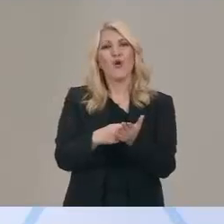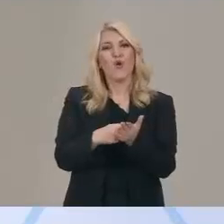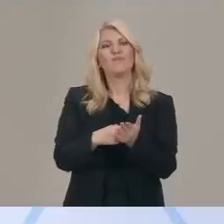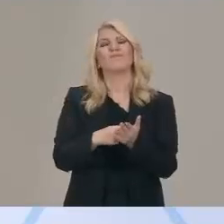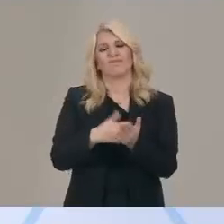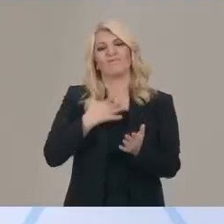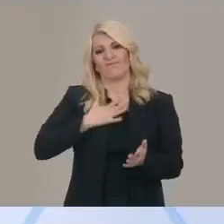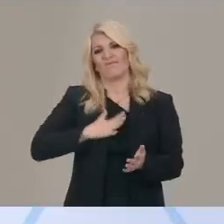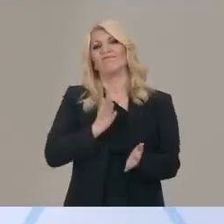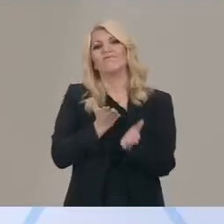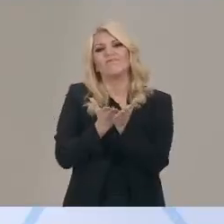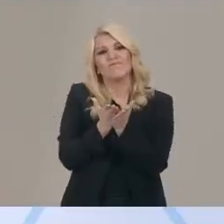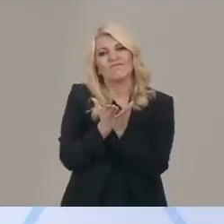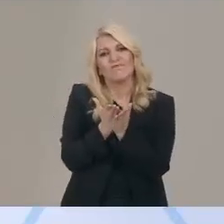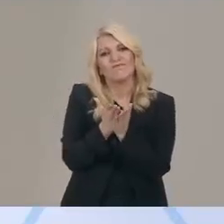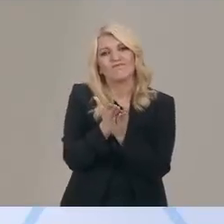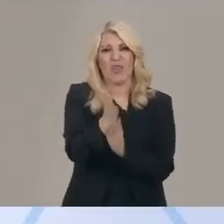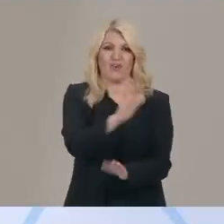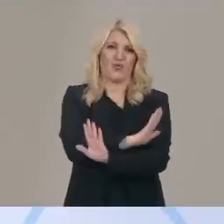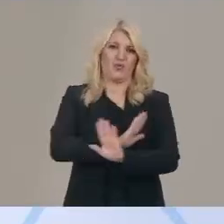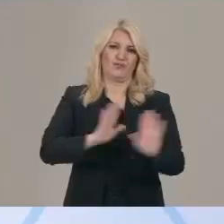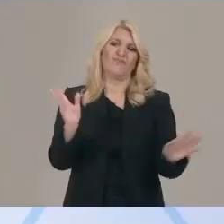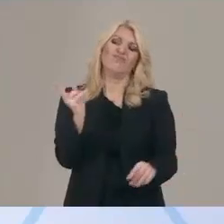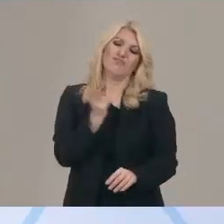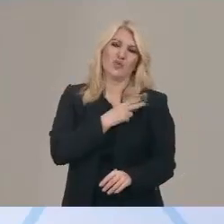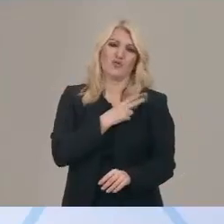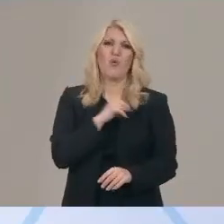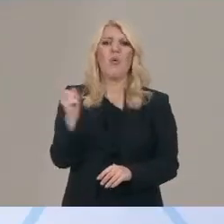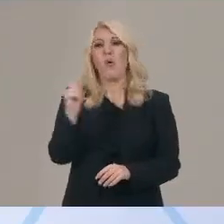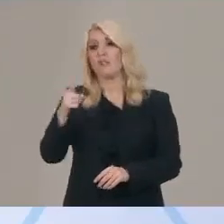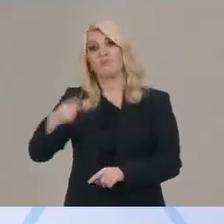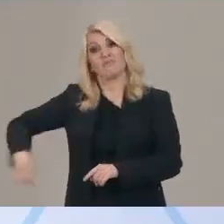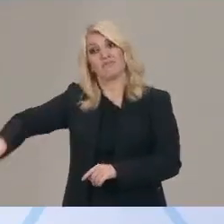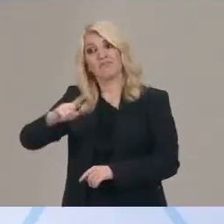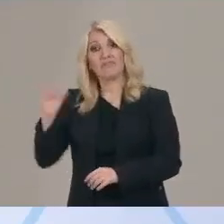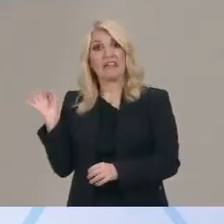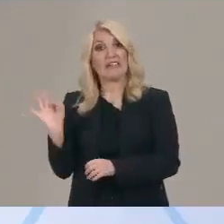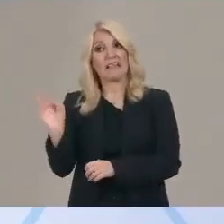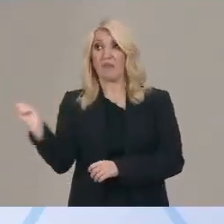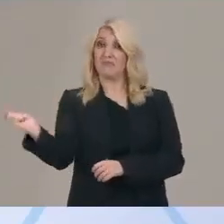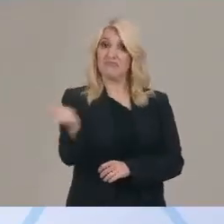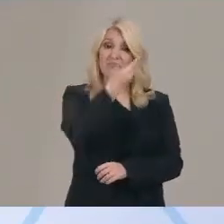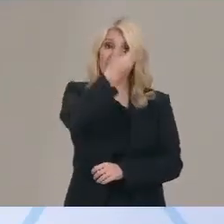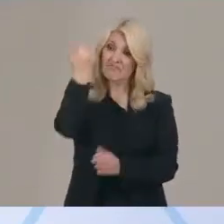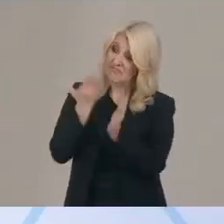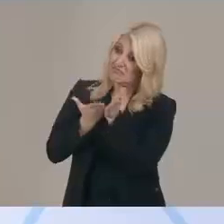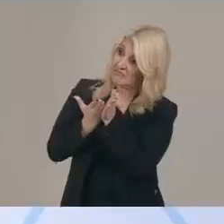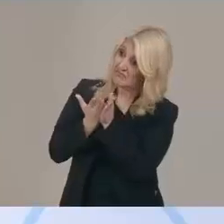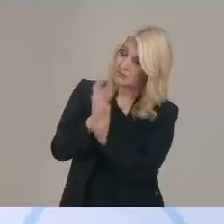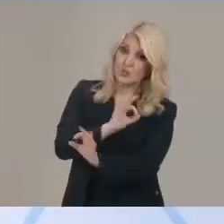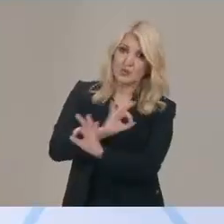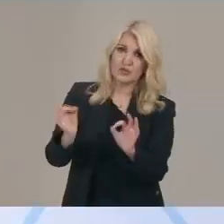μην έχουμε συνεχώς θύματα που είναι οι νομοταγείς